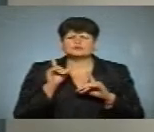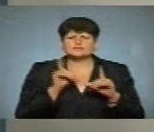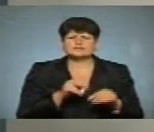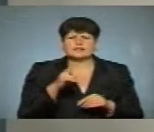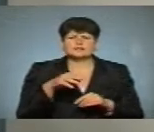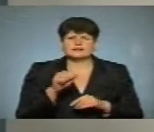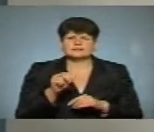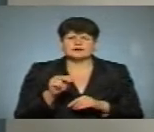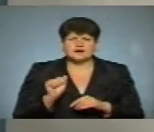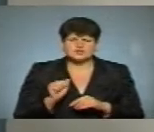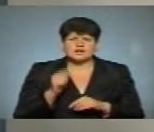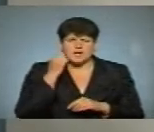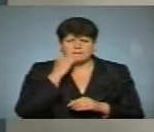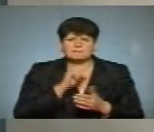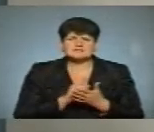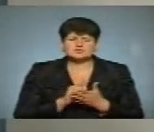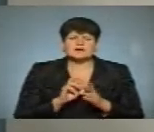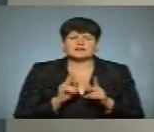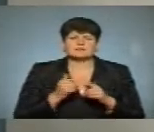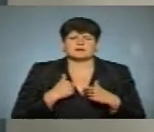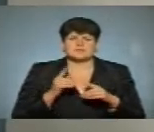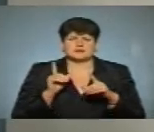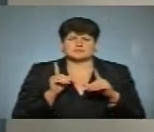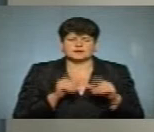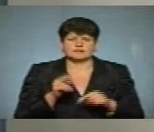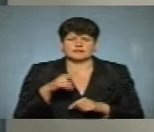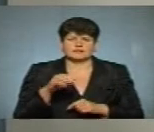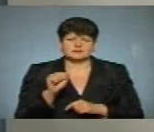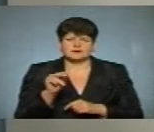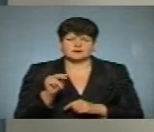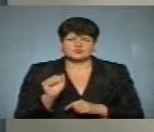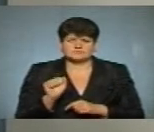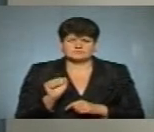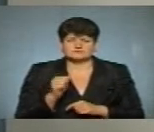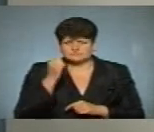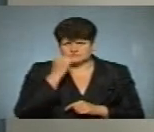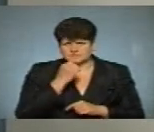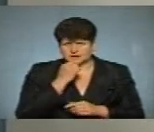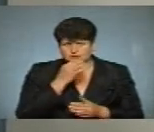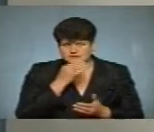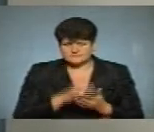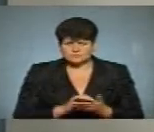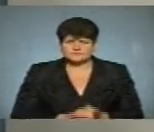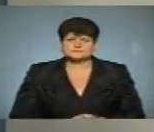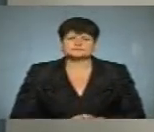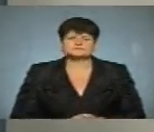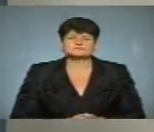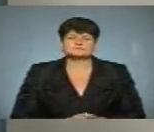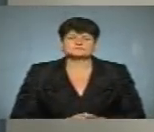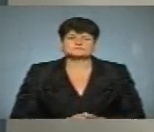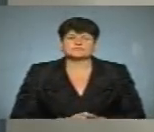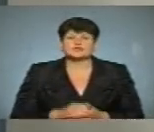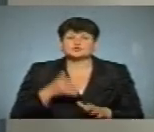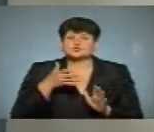дачі, пенсіонери? Як ми маємо добиратися до дачі? Дуже дякую за відповідь. Ну,